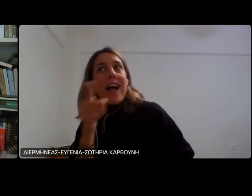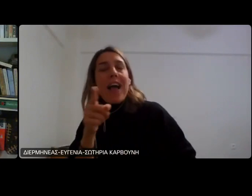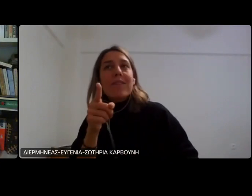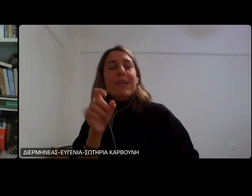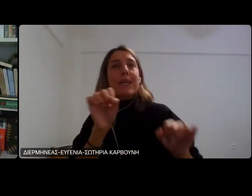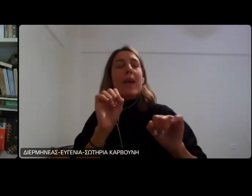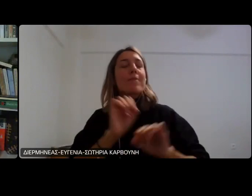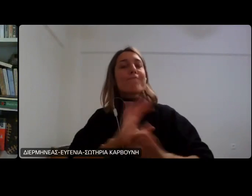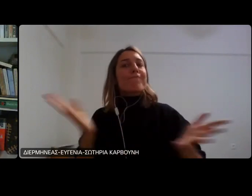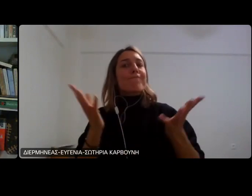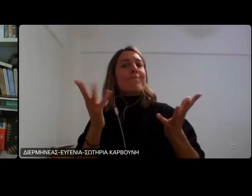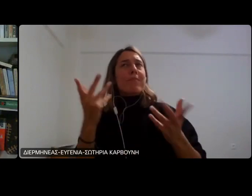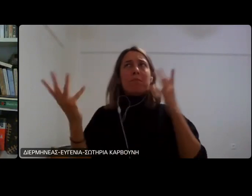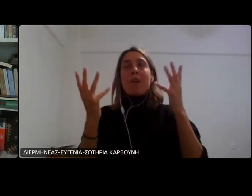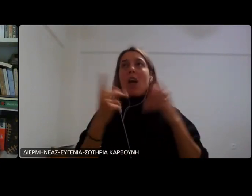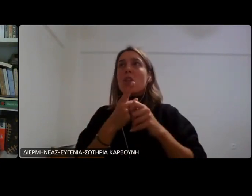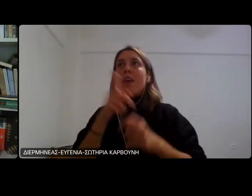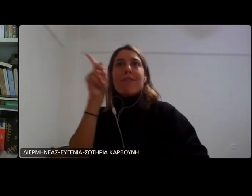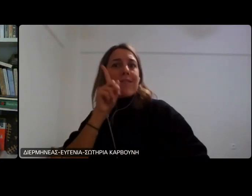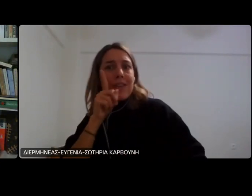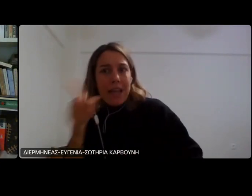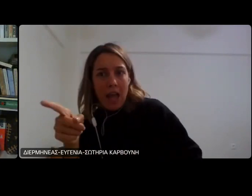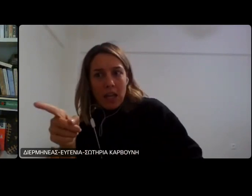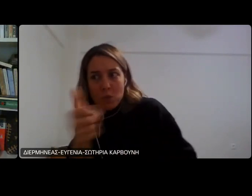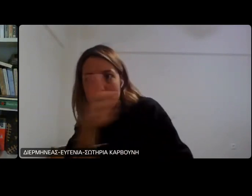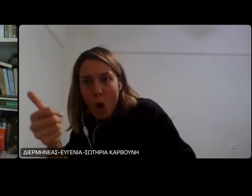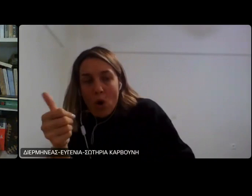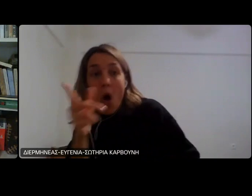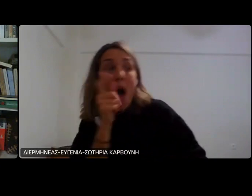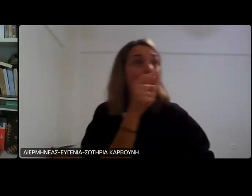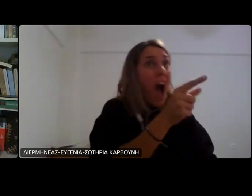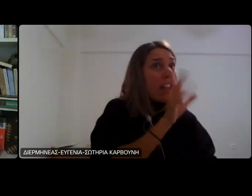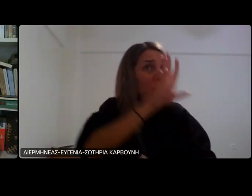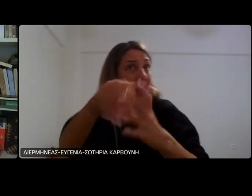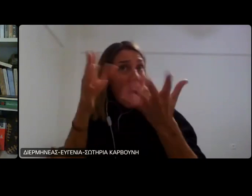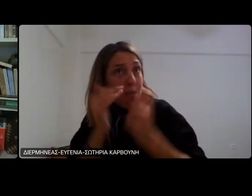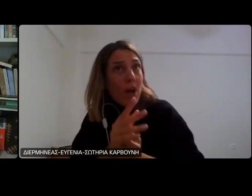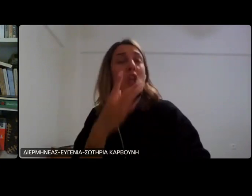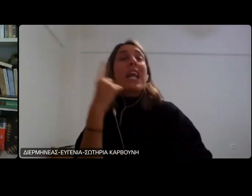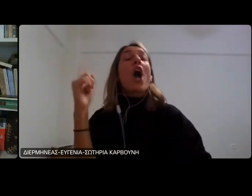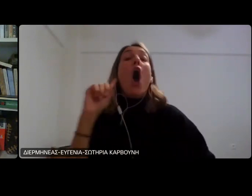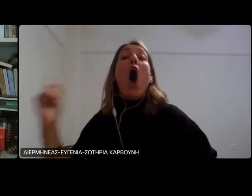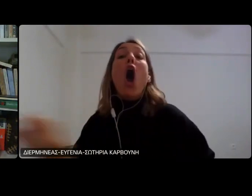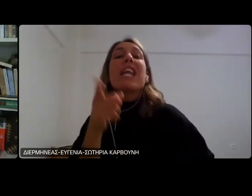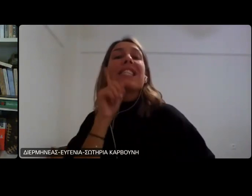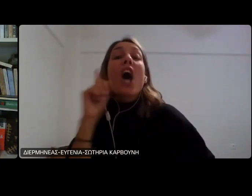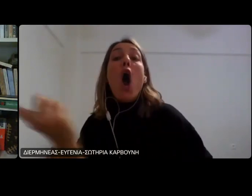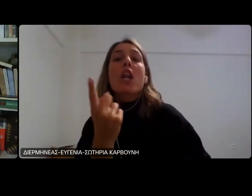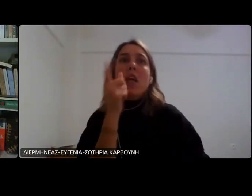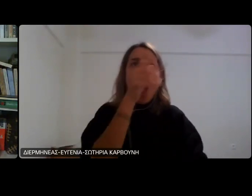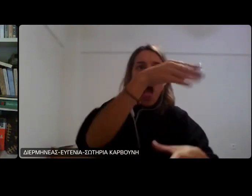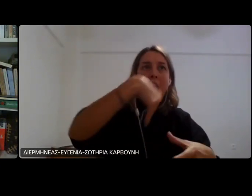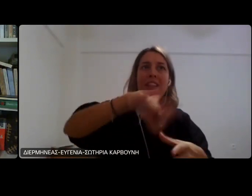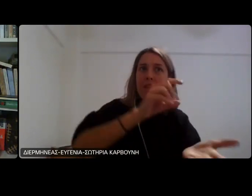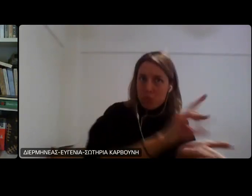γυναίκες ακροάτριες, δηλαδή δεν συμπεριλαμβάνει τους άντρες. Αμέτρητες φορές ψυχοθεραπευτικά σεμινάρια και εργαστήρια,